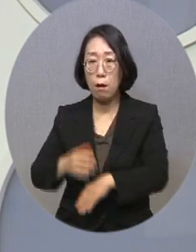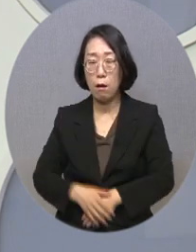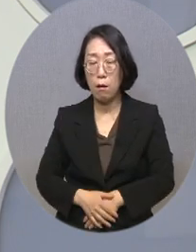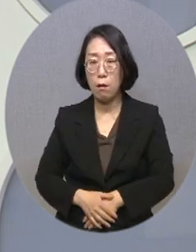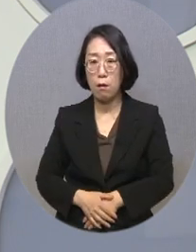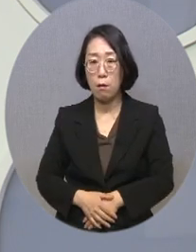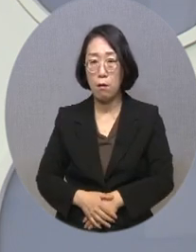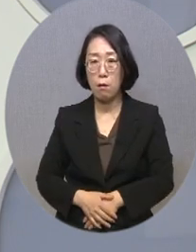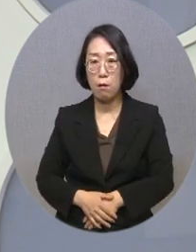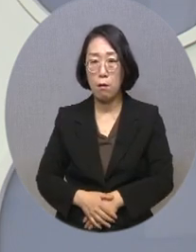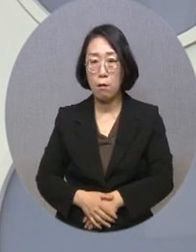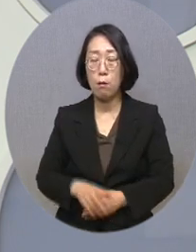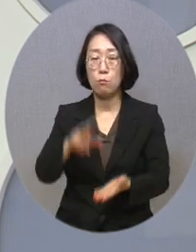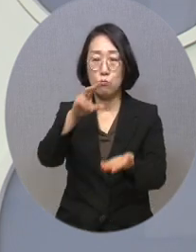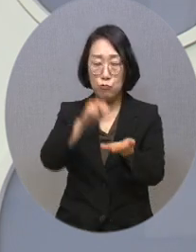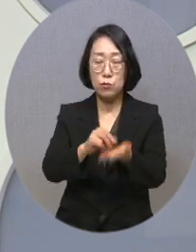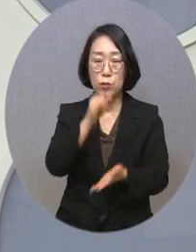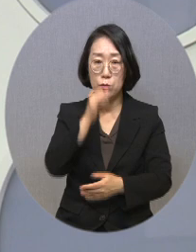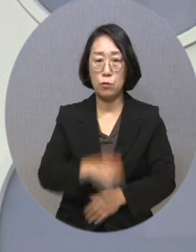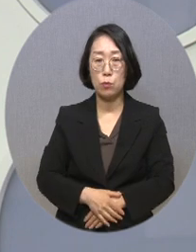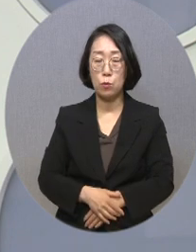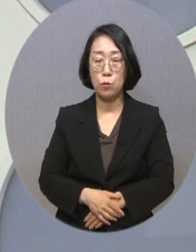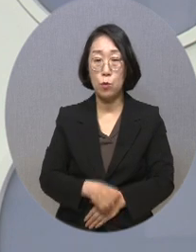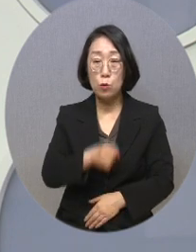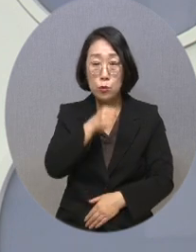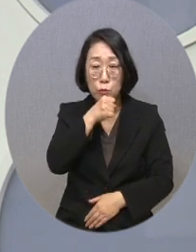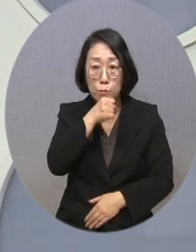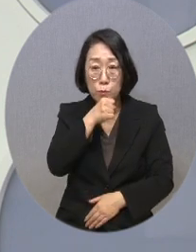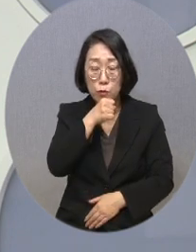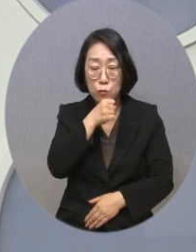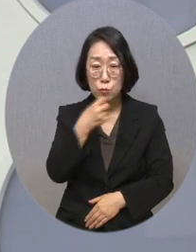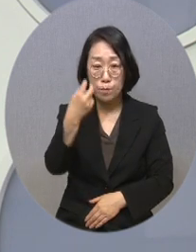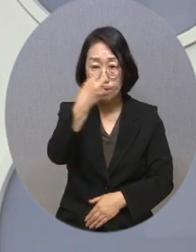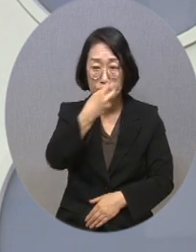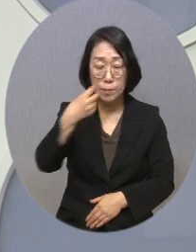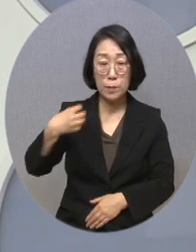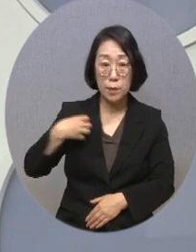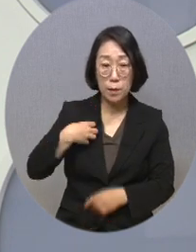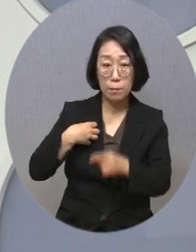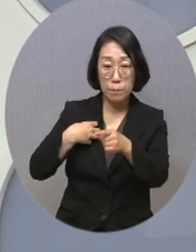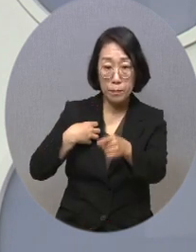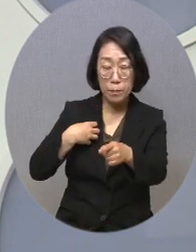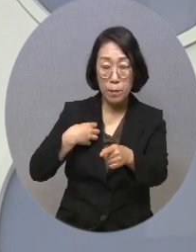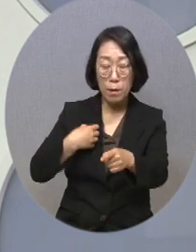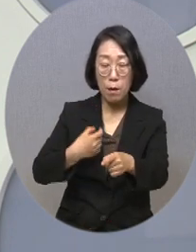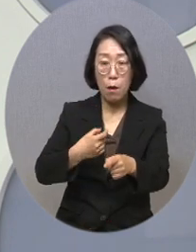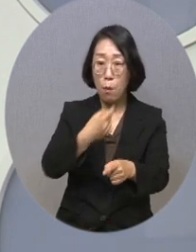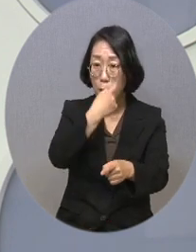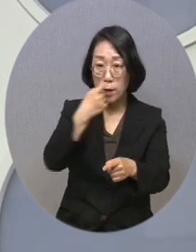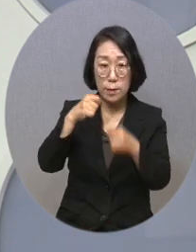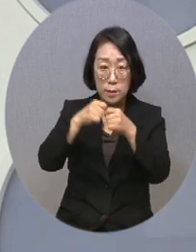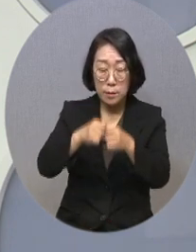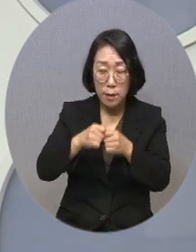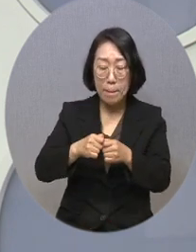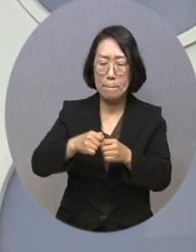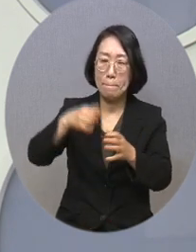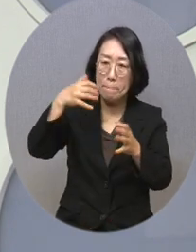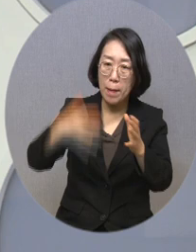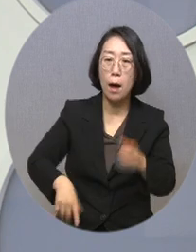일관성이 부족했다. 네. 그리고 채점 담당자는 이런 문제를 제대로 확인 검토하지